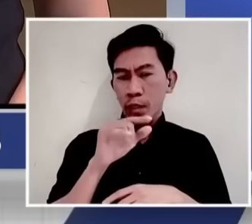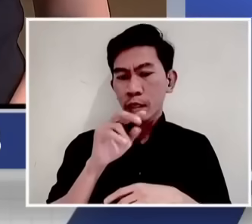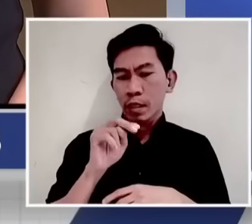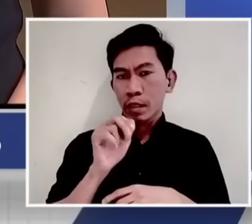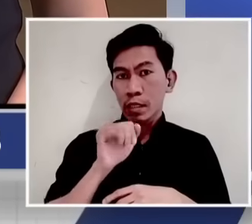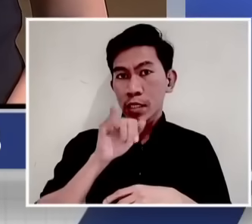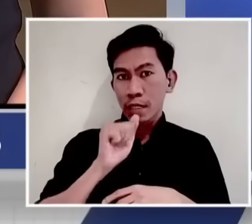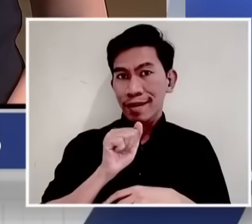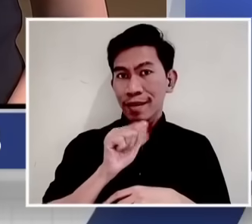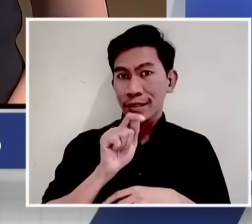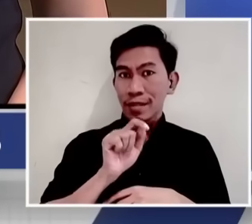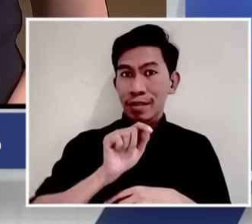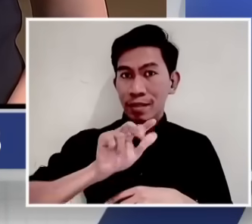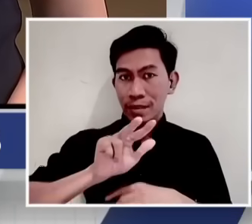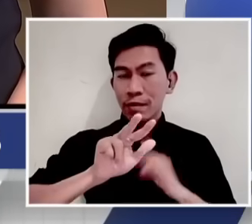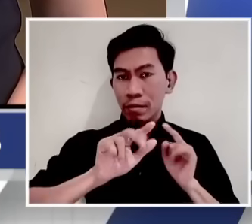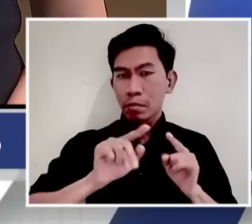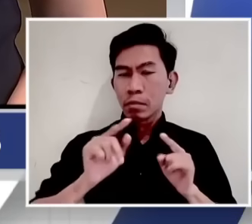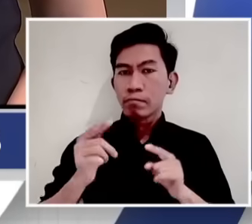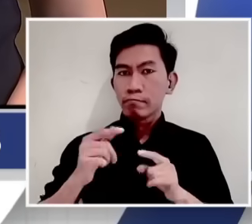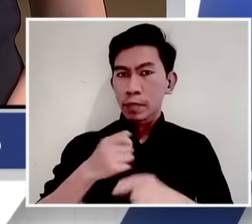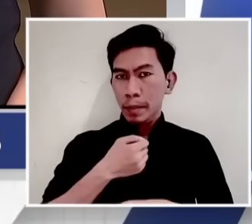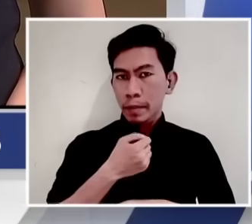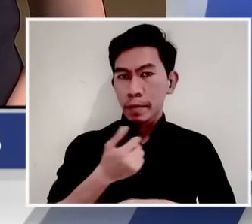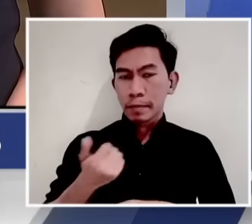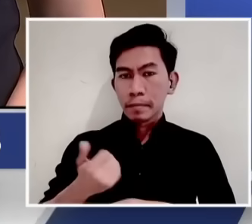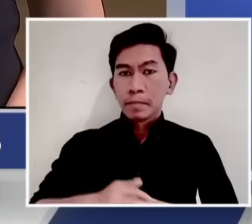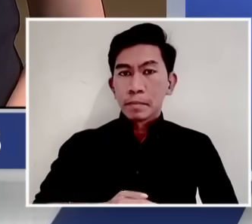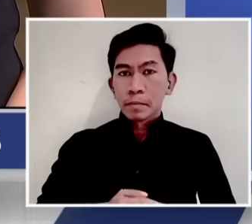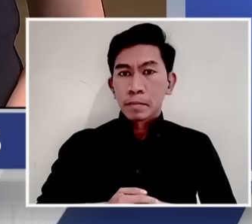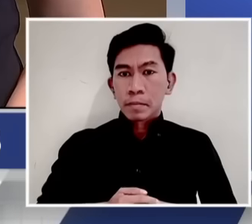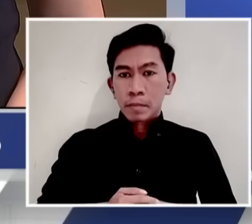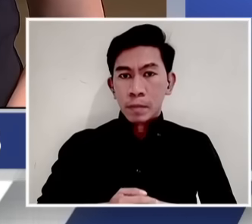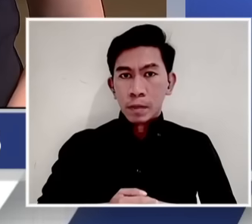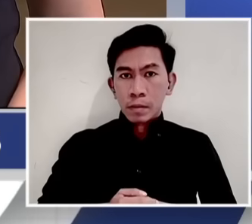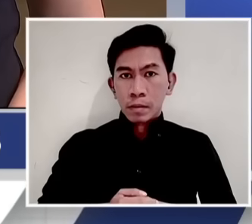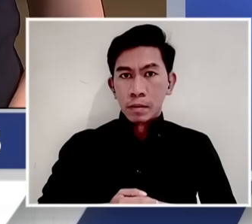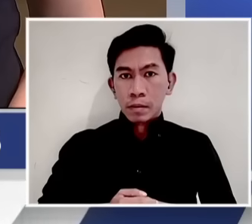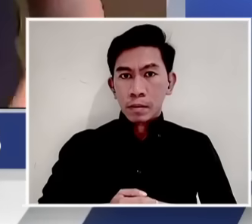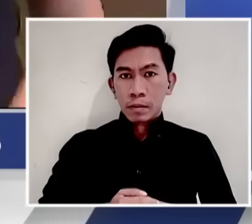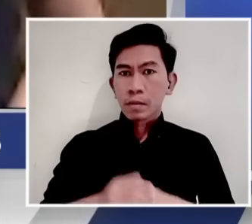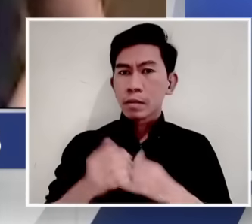Katrina, ilan ang mga Pinoy na dumating at kumusta naman ang kanilang kalagayan?